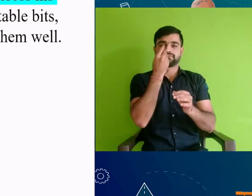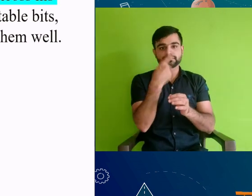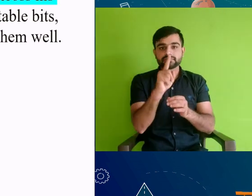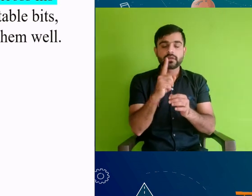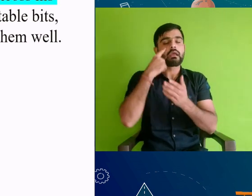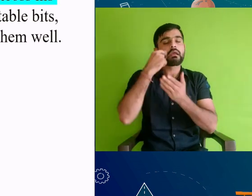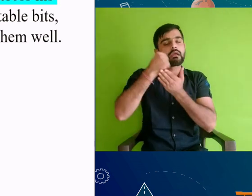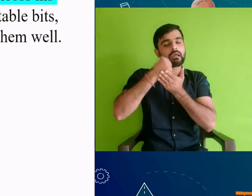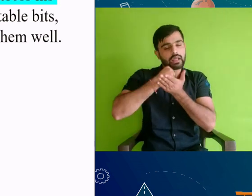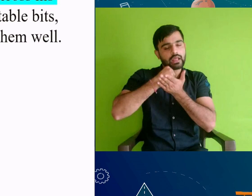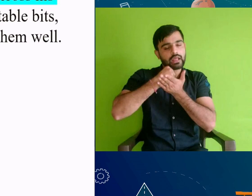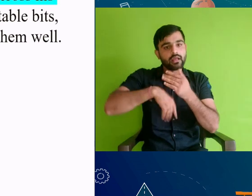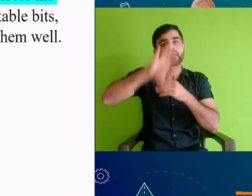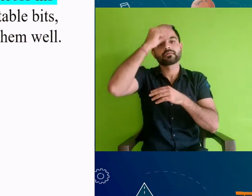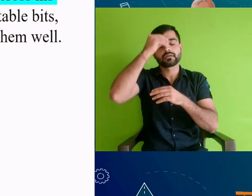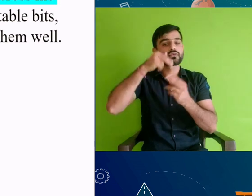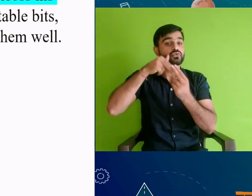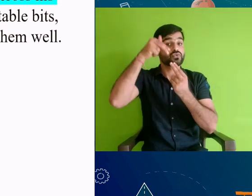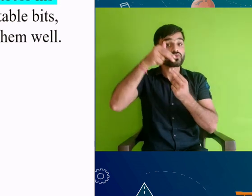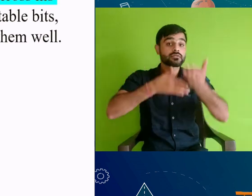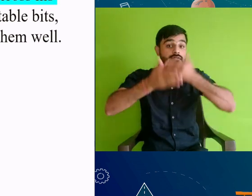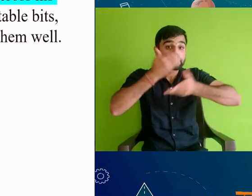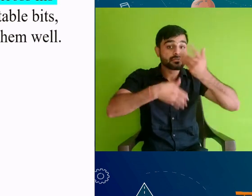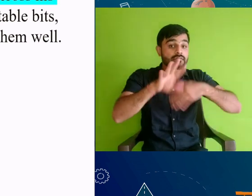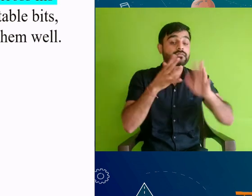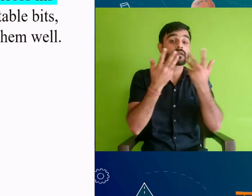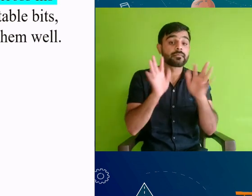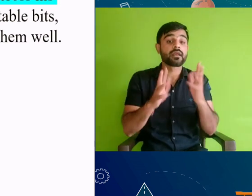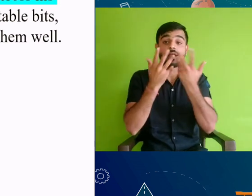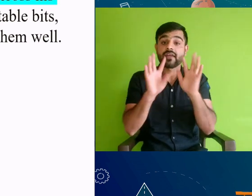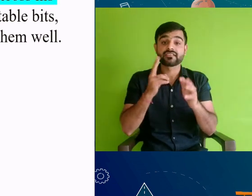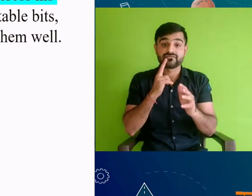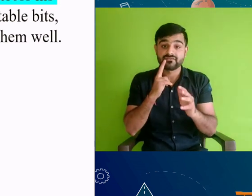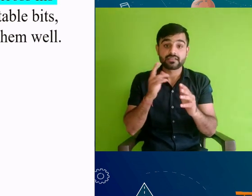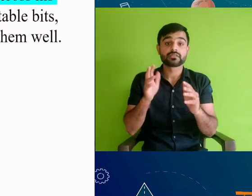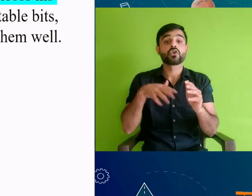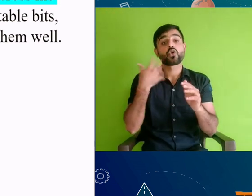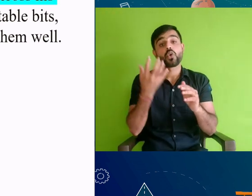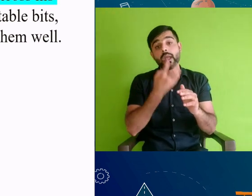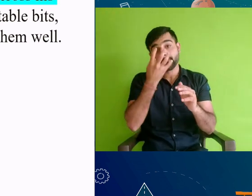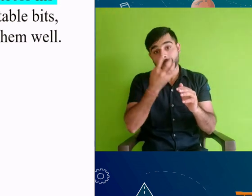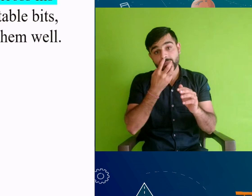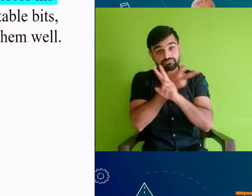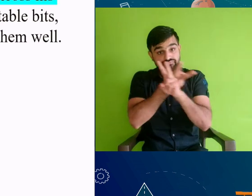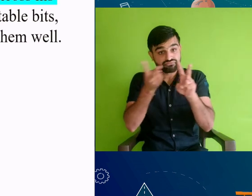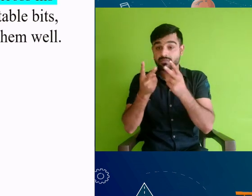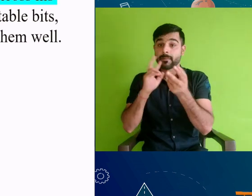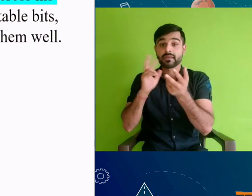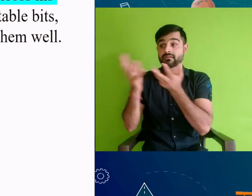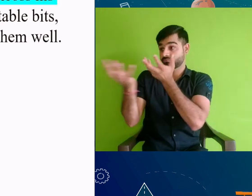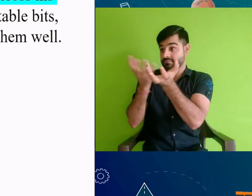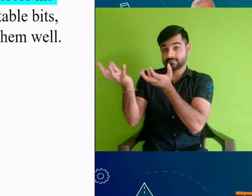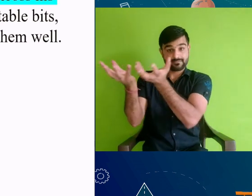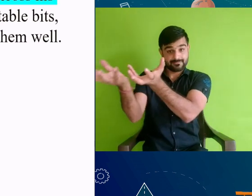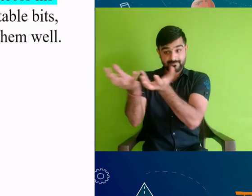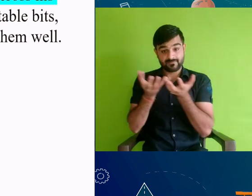है, हमें ये स्टोरी ये भी सिखा रही है कि जब भी हम कोई वेजिटेबल्स या फ्रूट्स मार्केट से खरीद कर लाते हैं तो हमें